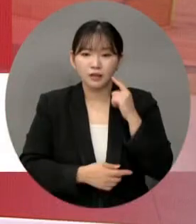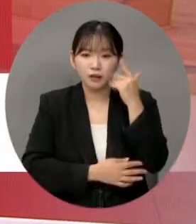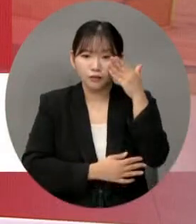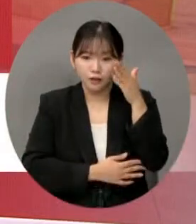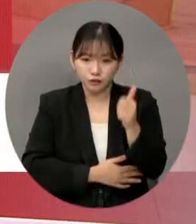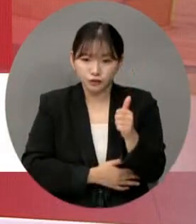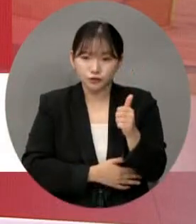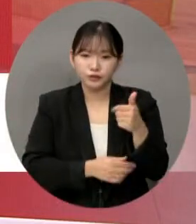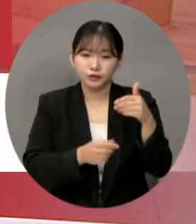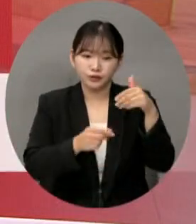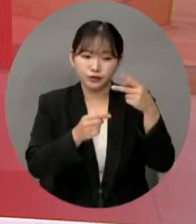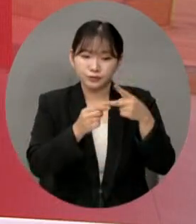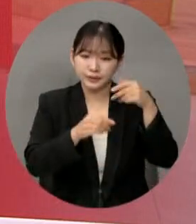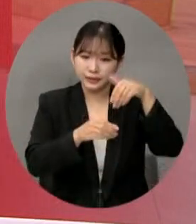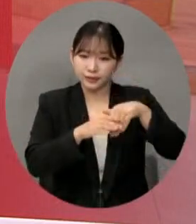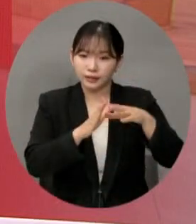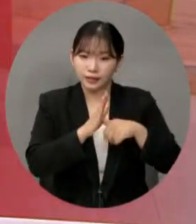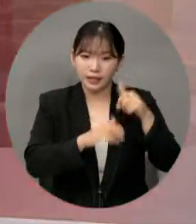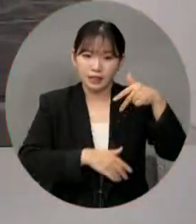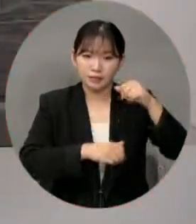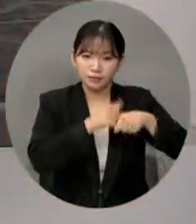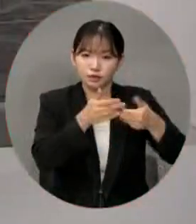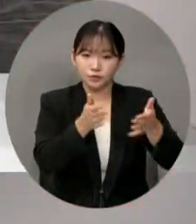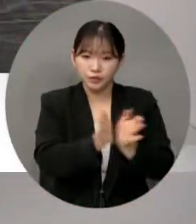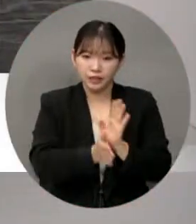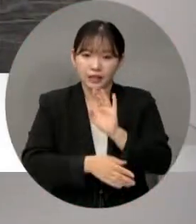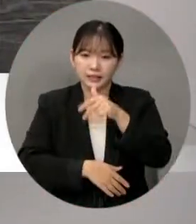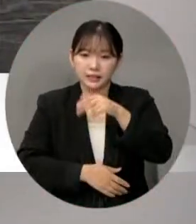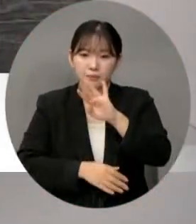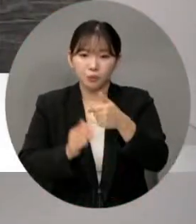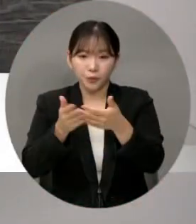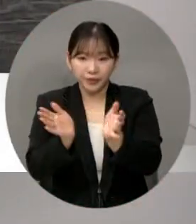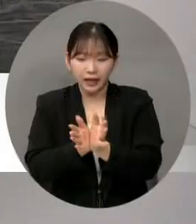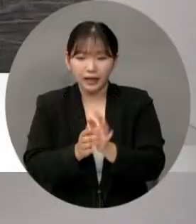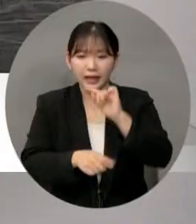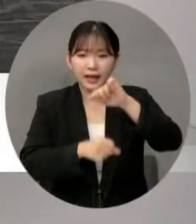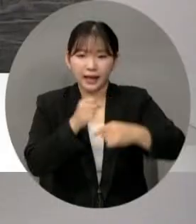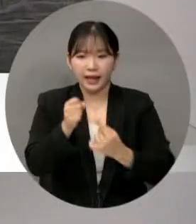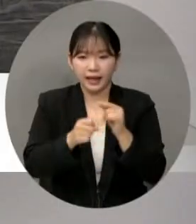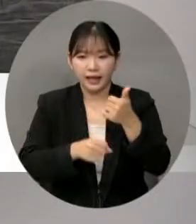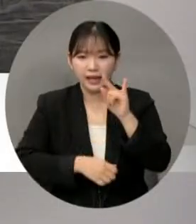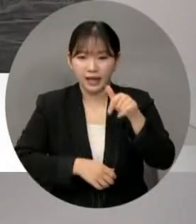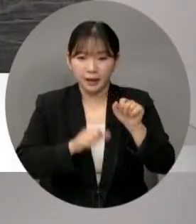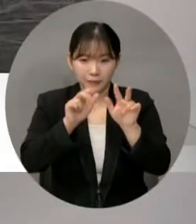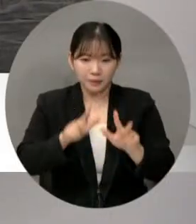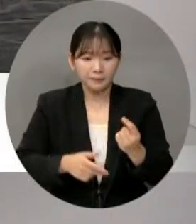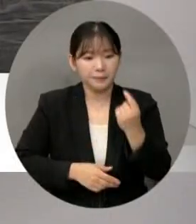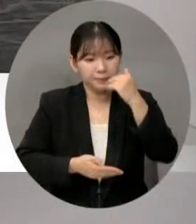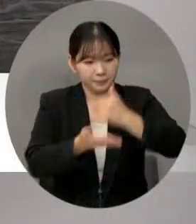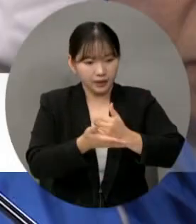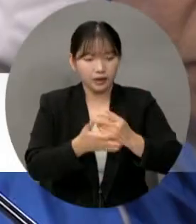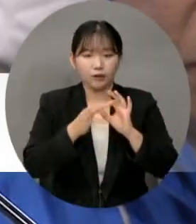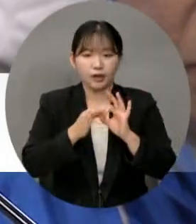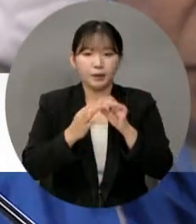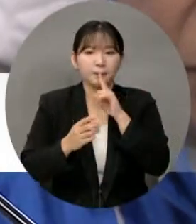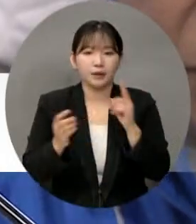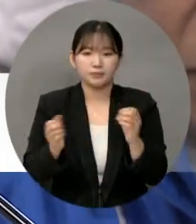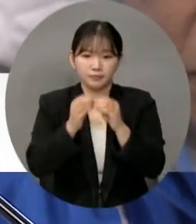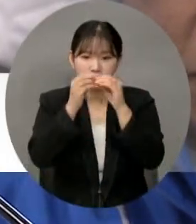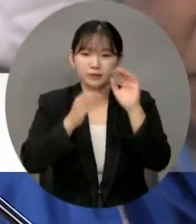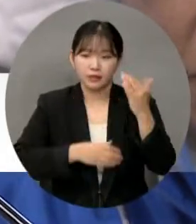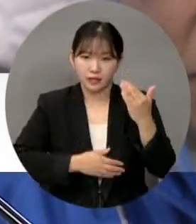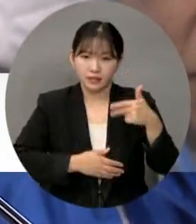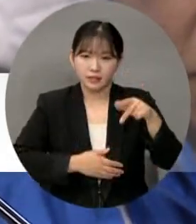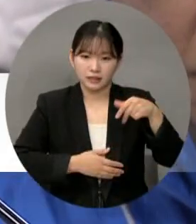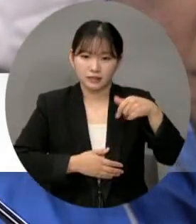연관군수 재선거에서 민주당과 진보당의 핵발전소 조기 폐로를 놓고 격돌했습니다. 더불어민주당 장세일 후보는